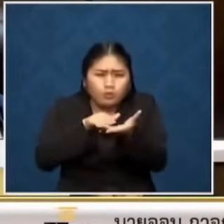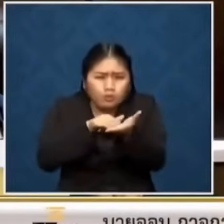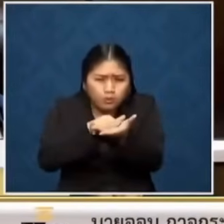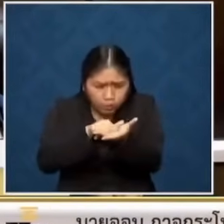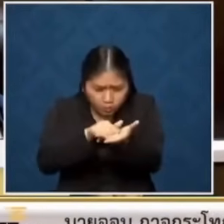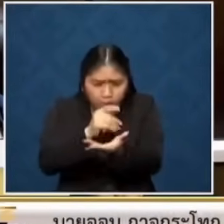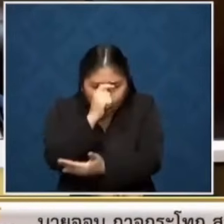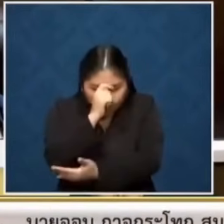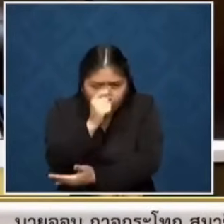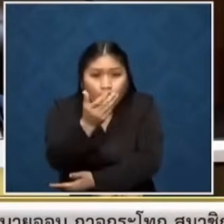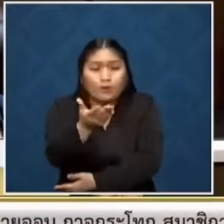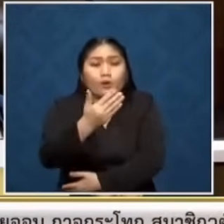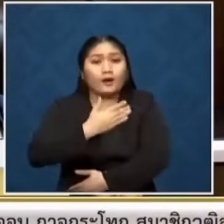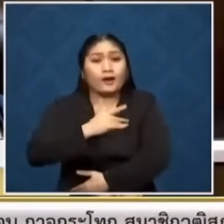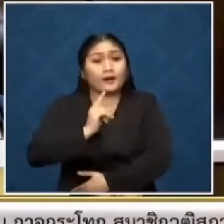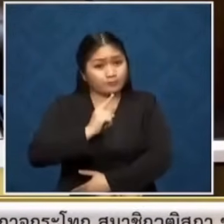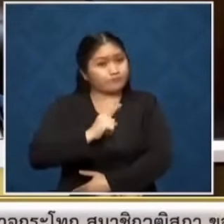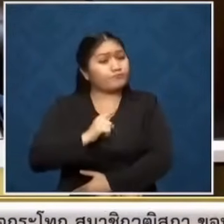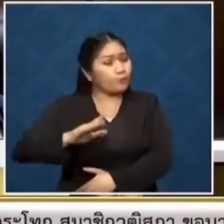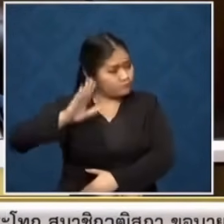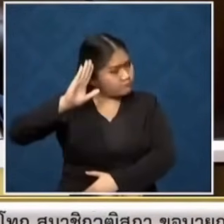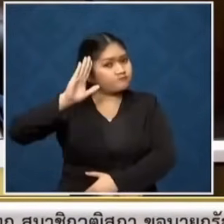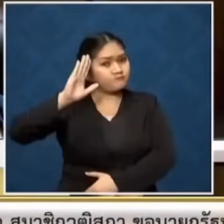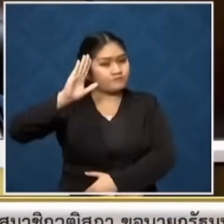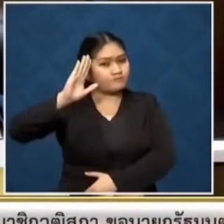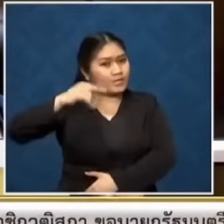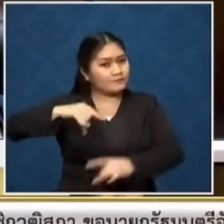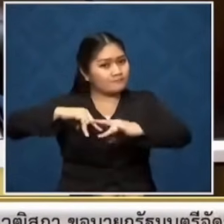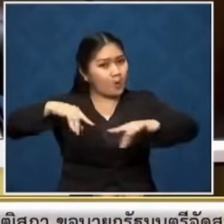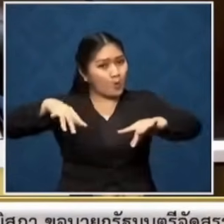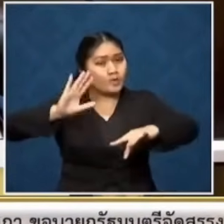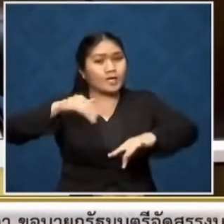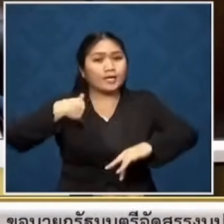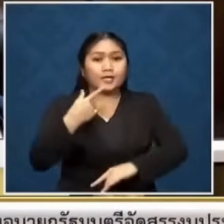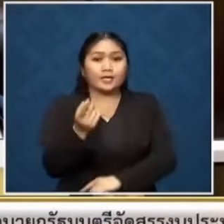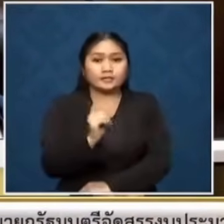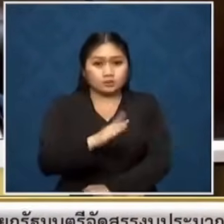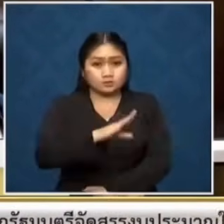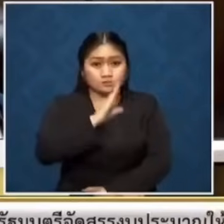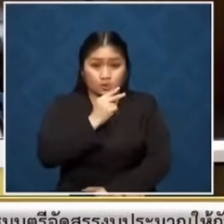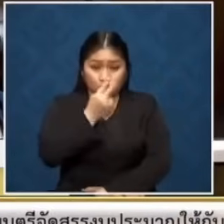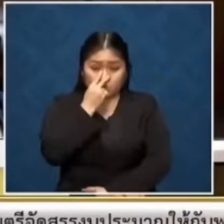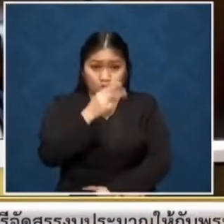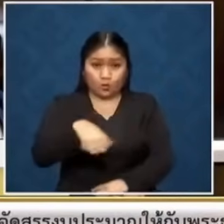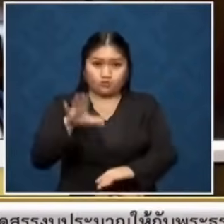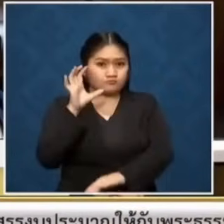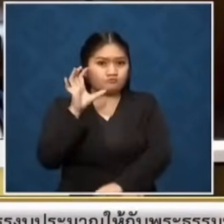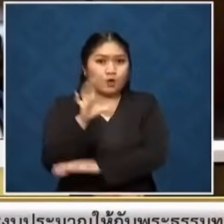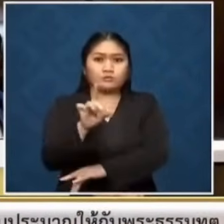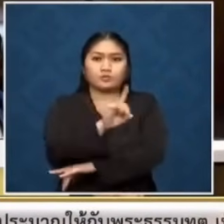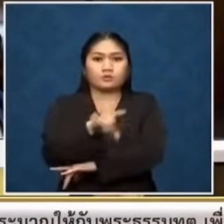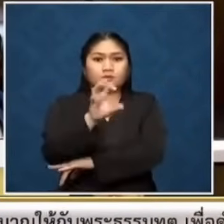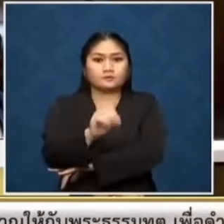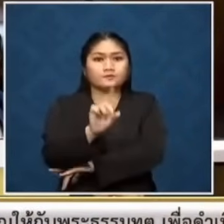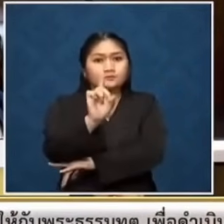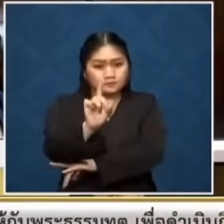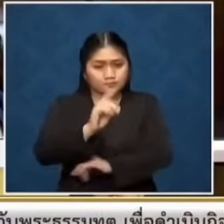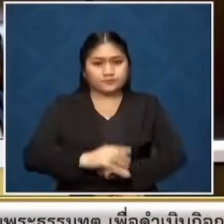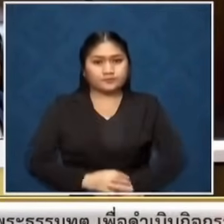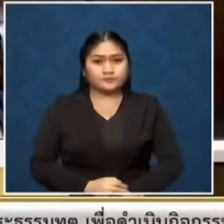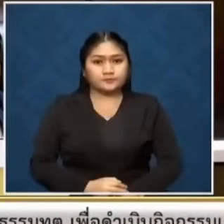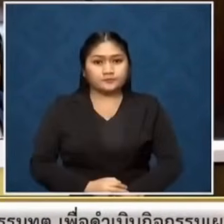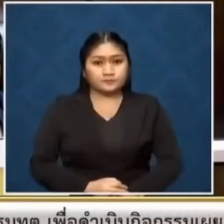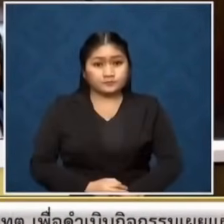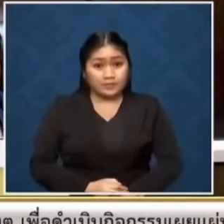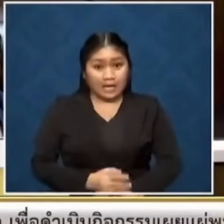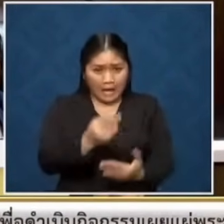ารพ ท่าน ประท้วงคำวินิจฉัยของท่านประธานครับ ตามข้อ ถ้าเราดูข้อบังคับข้อที่151นะครับท่านประธาน